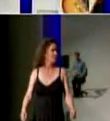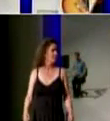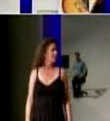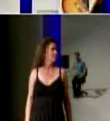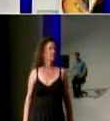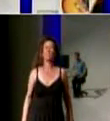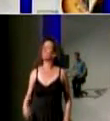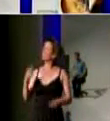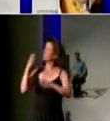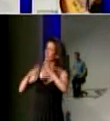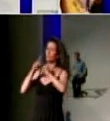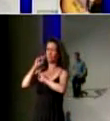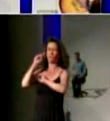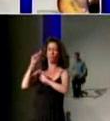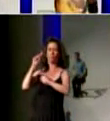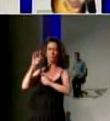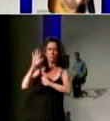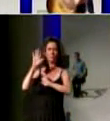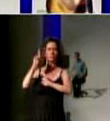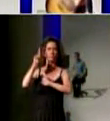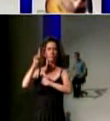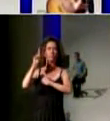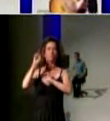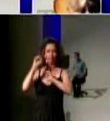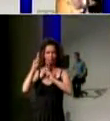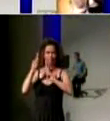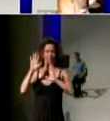On a un petit problème ici. Et voilà.